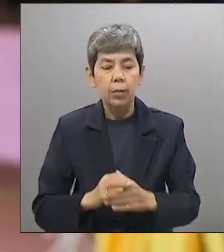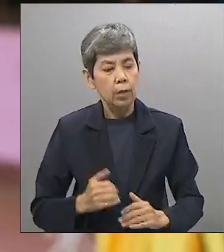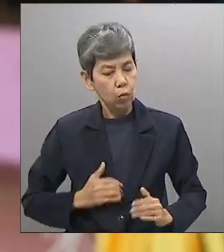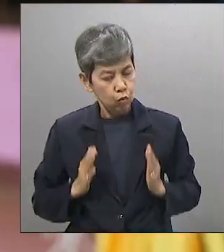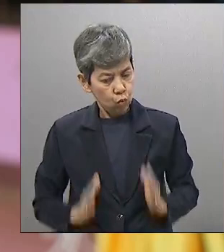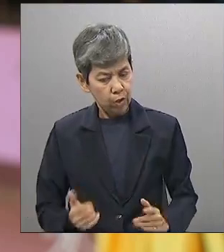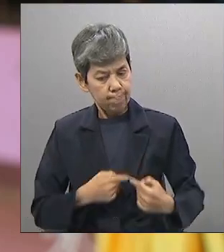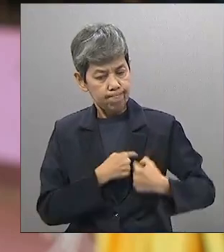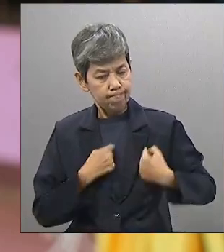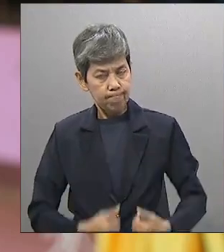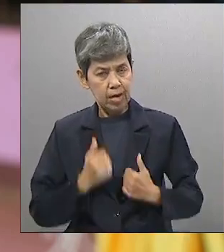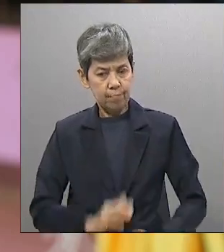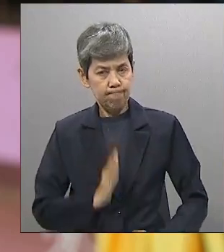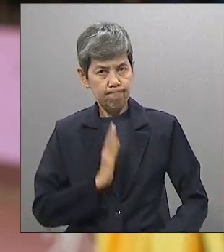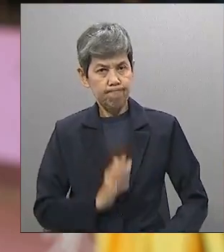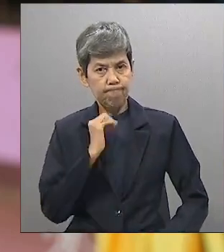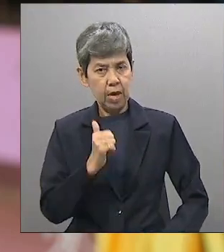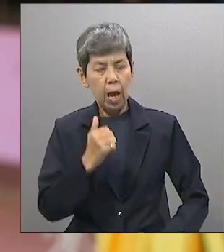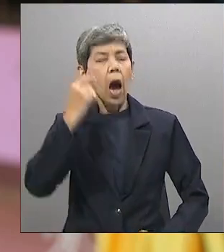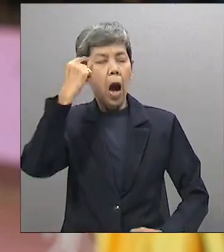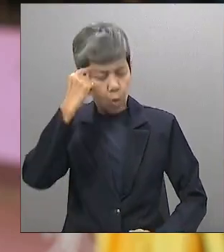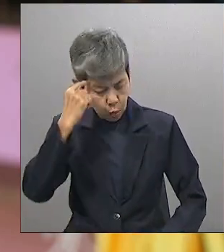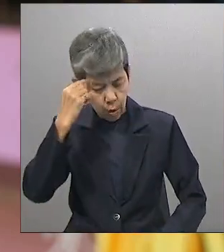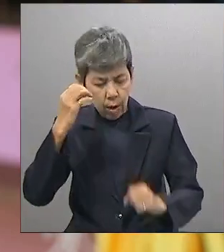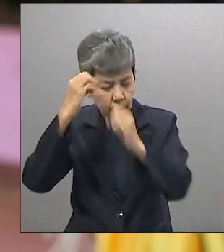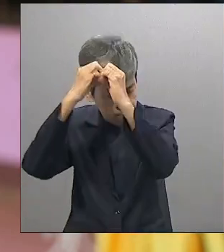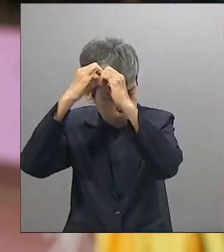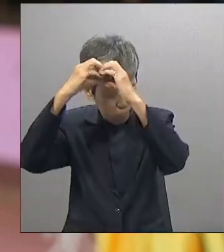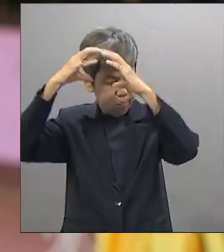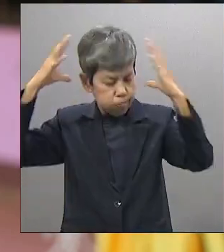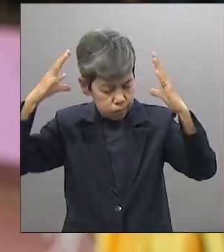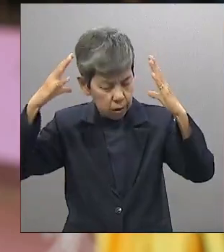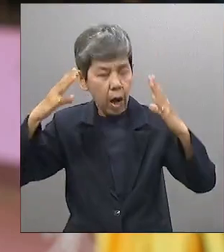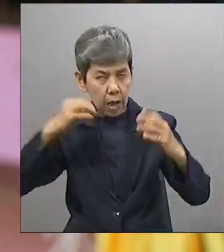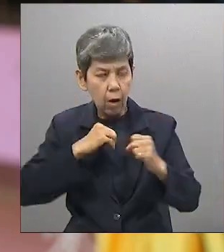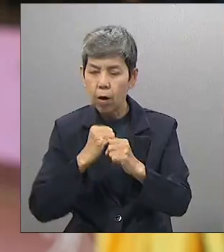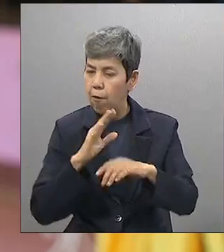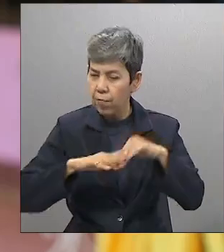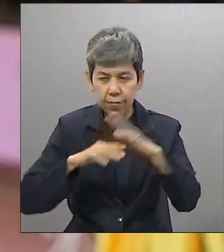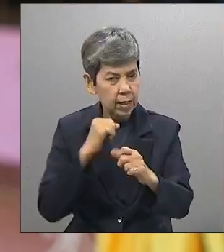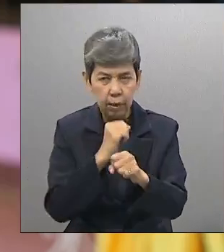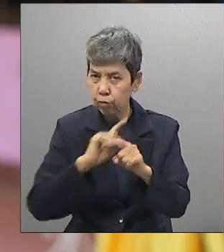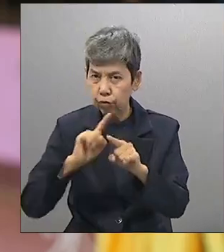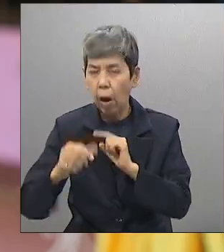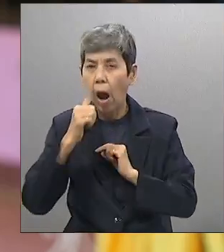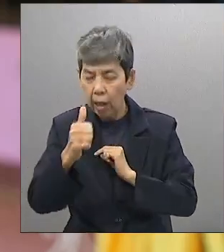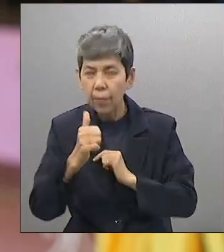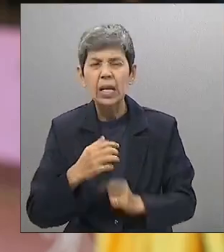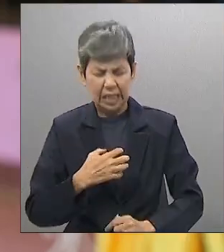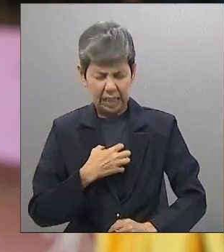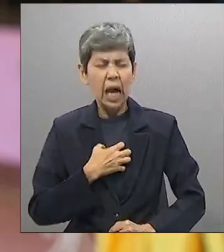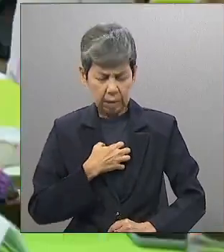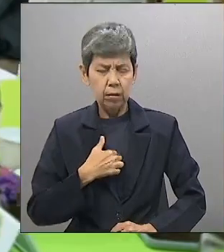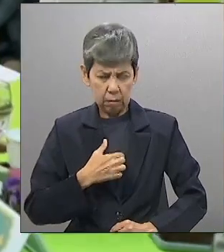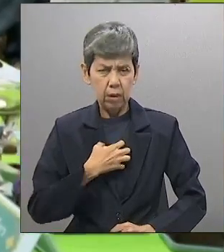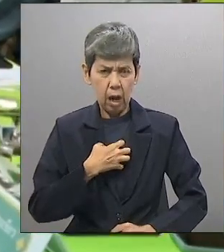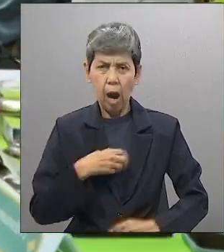ตริยธรร ไมความรู้ ไมคามคดจิจนาการได้ทสัต่ คือ skill นนเองนั่เปนส่ที่พเรีอยากใหมแบบน